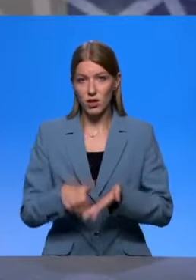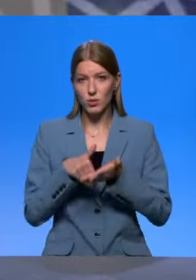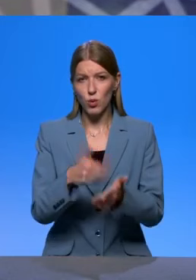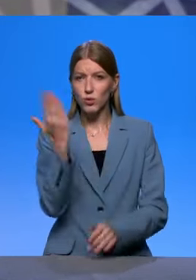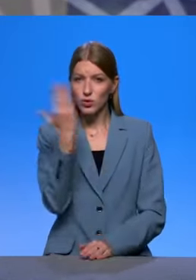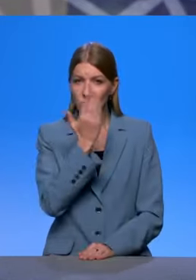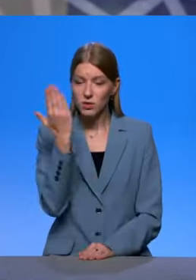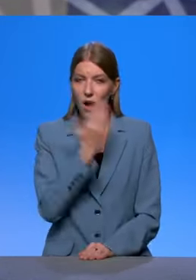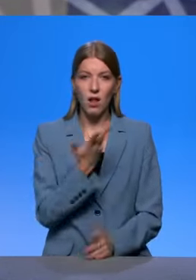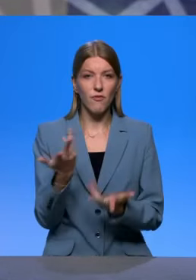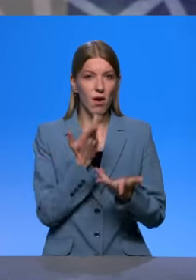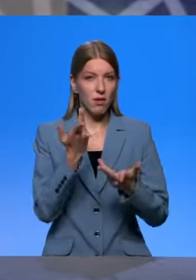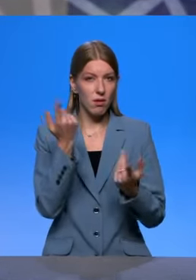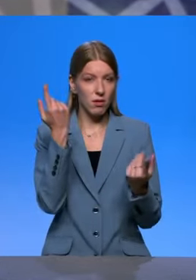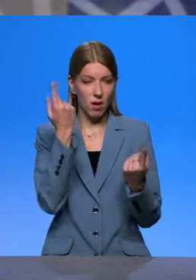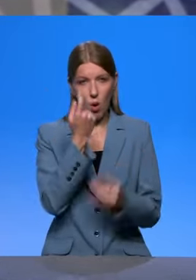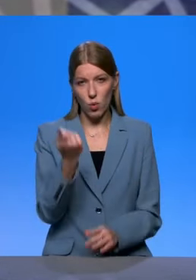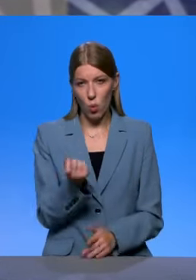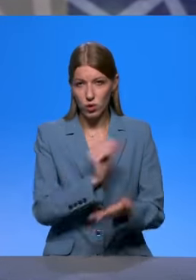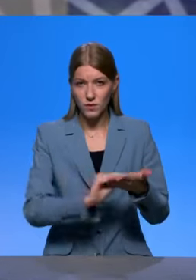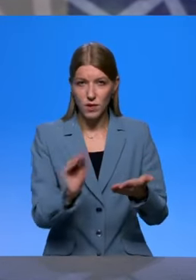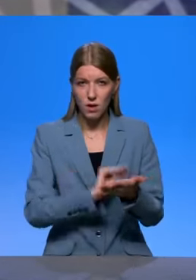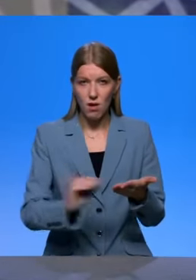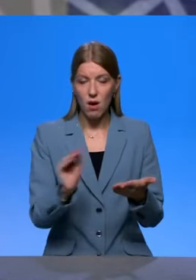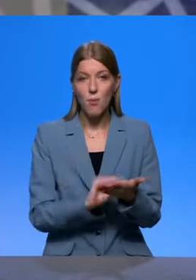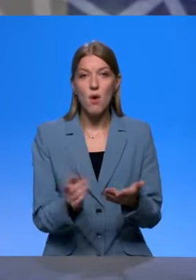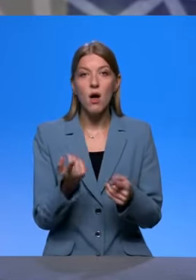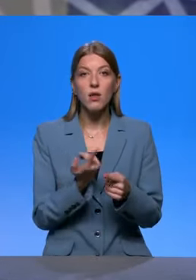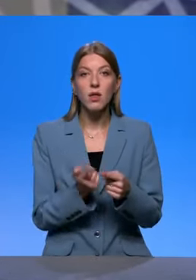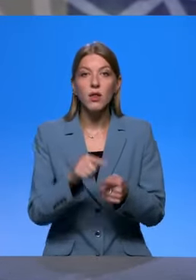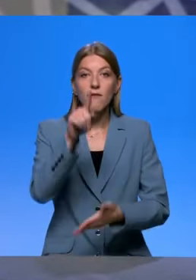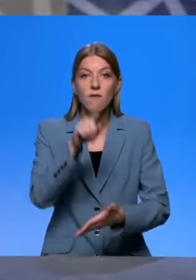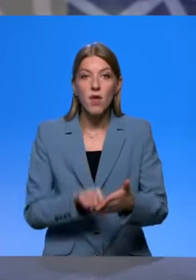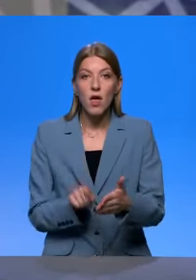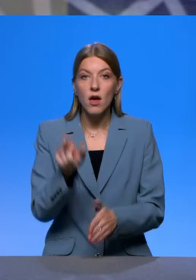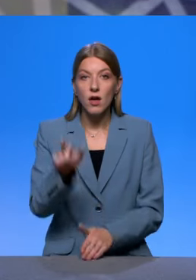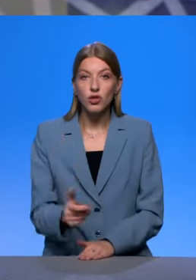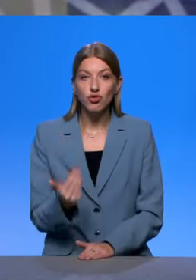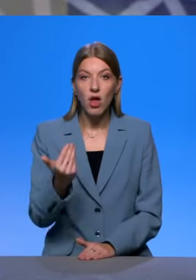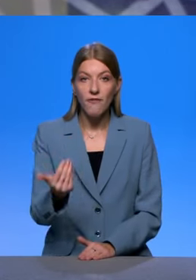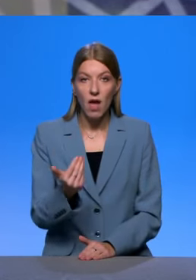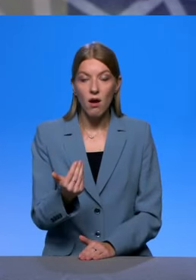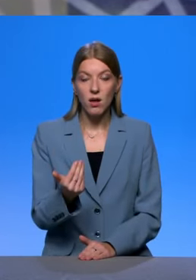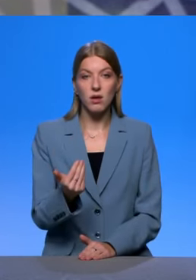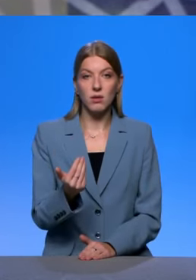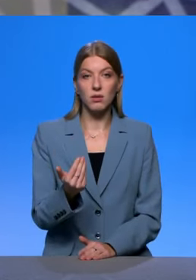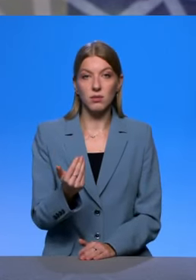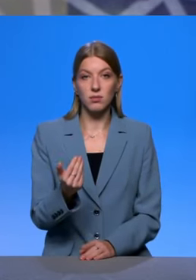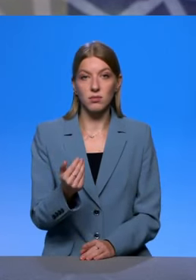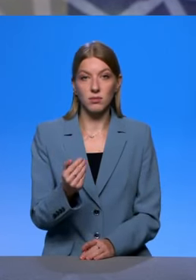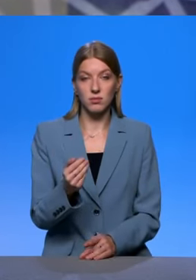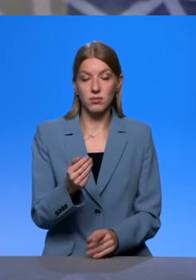романы такие бульварные. Ведь это же эксплуатируется вера человека в печатное слово. Вот. Ну и, конечно, если